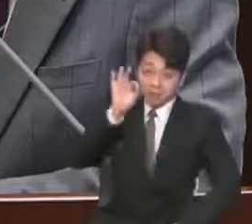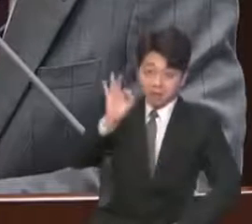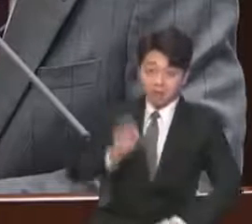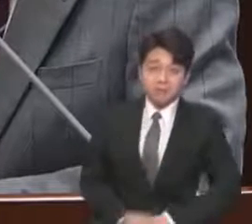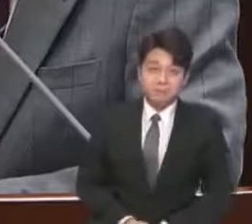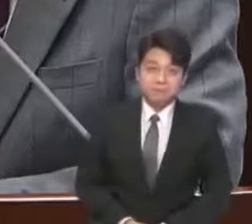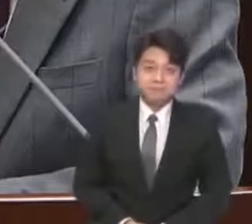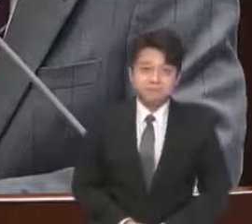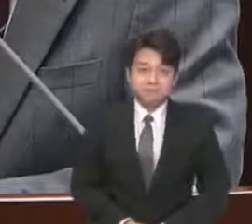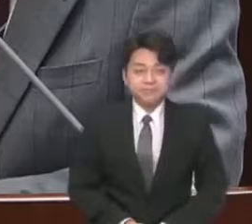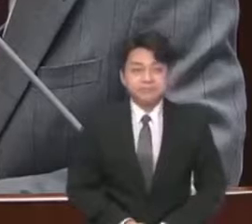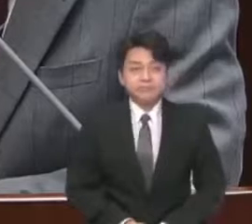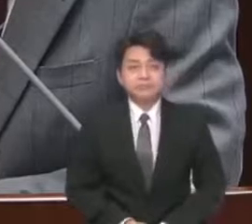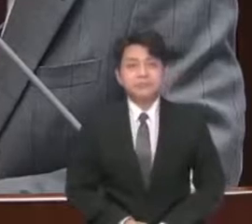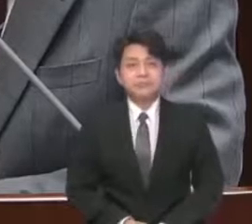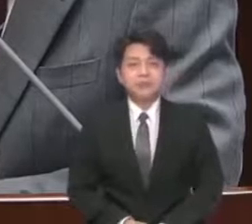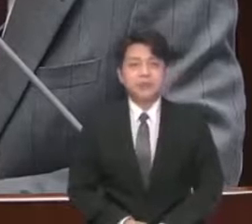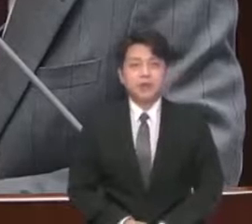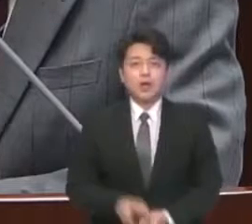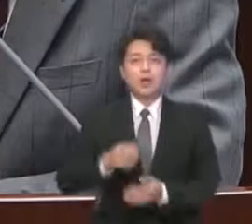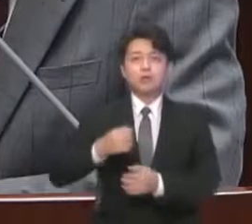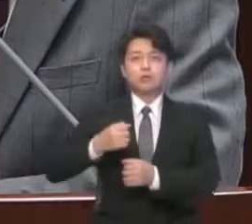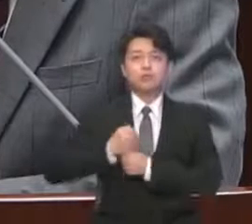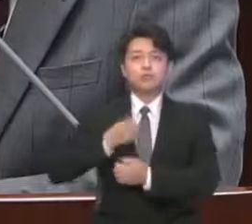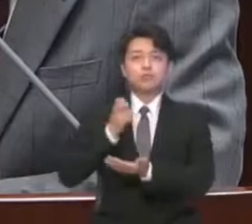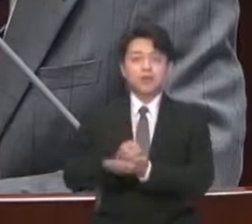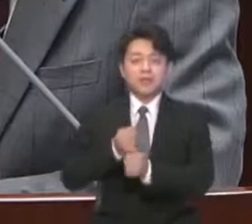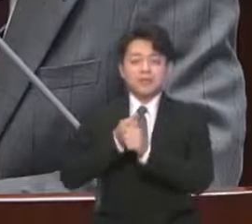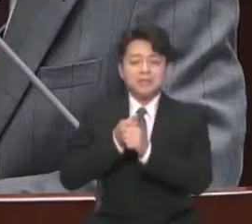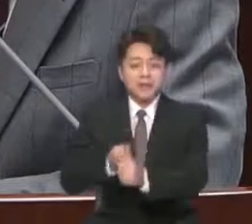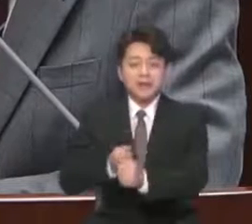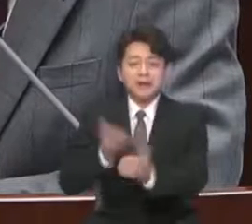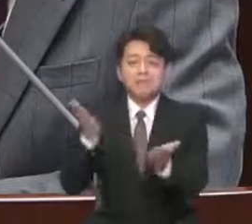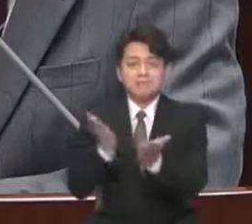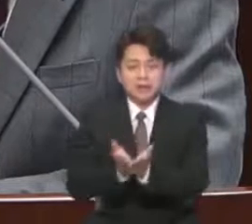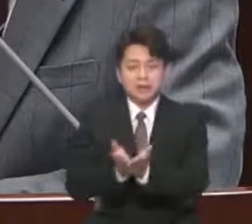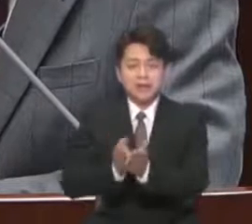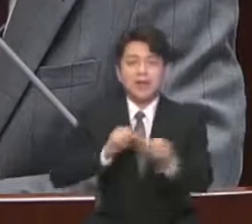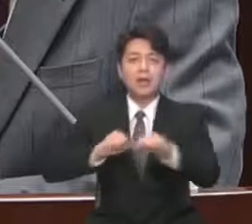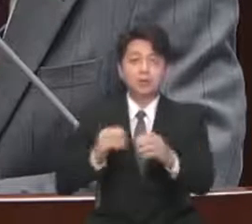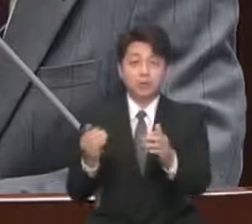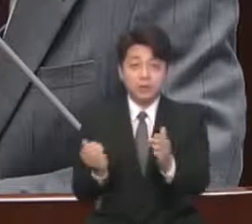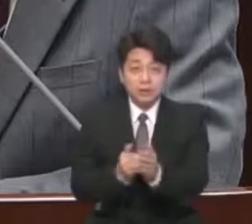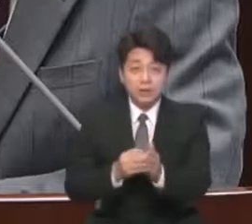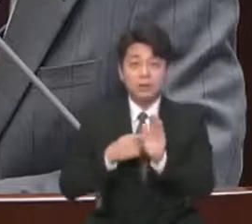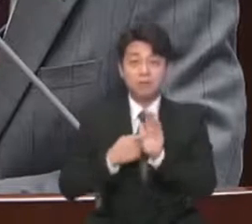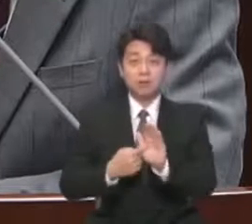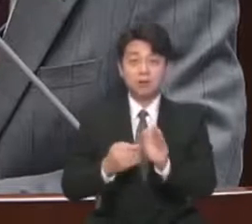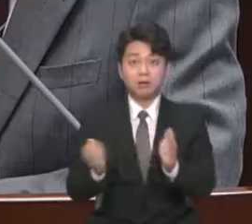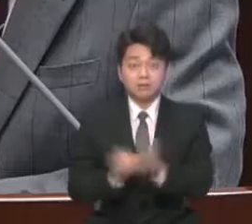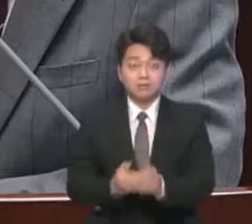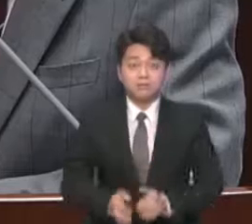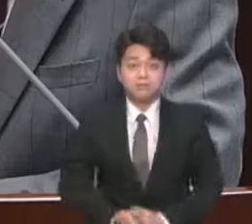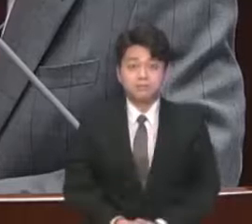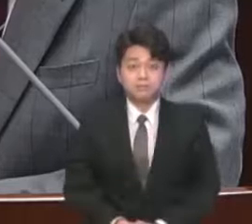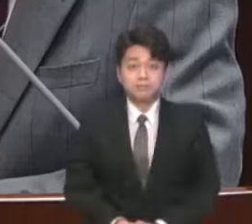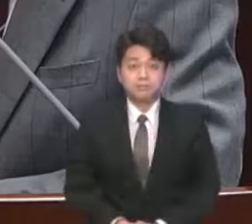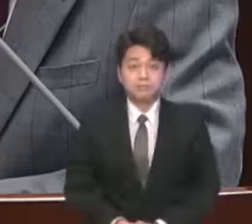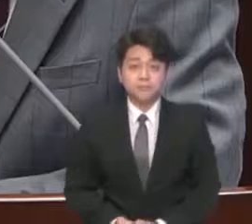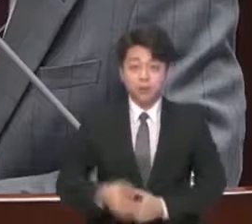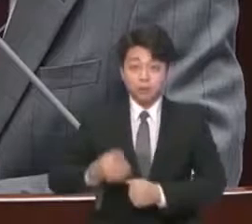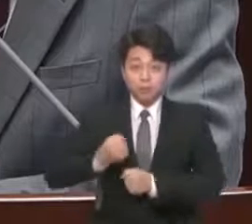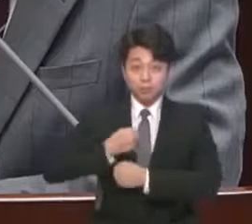규정 절차에 따라서 했다라고 말씀드린 것은 우리 그 이제 육군에서 그 관리하고 있는